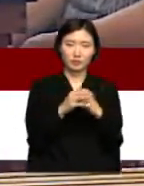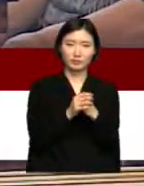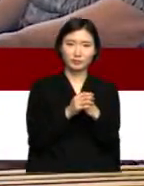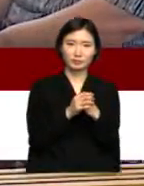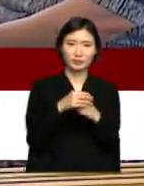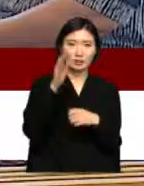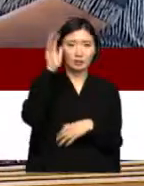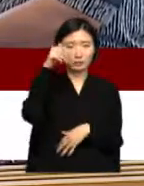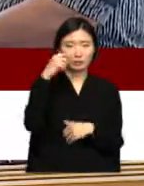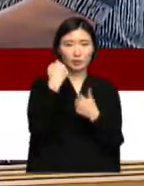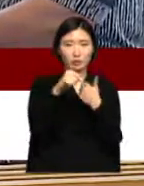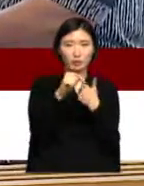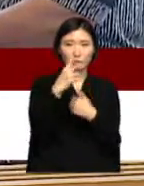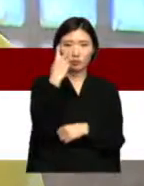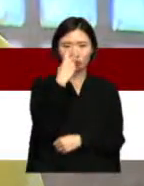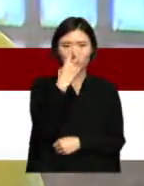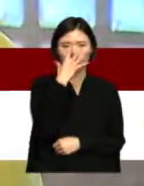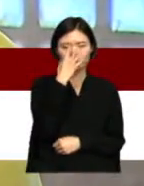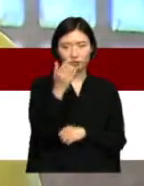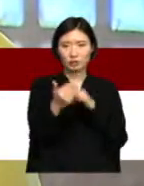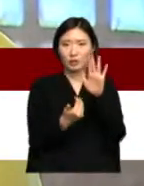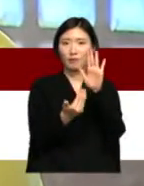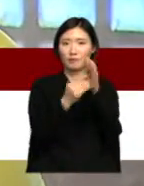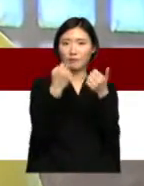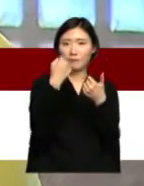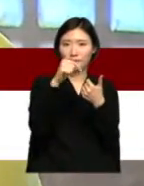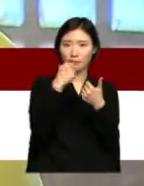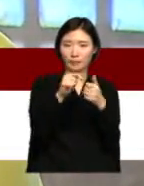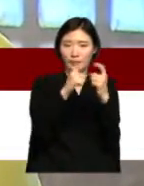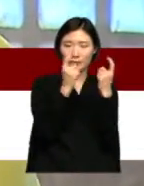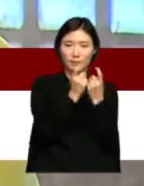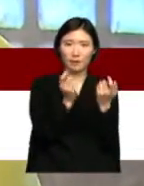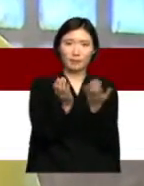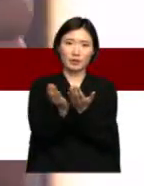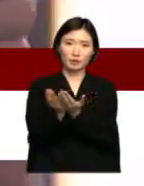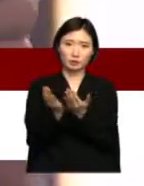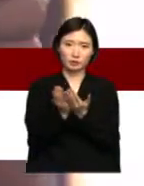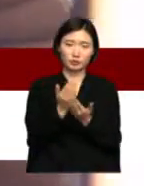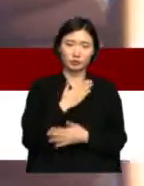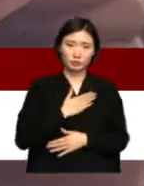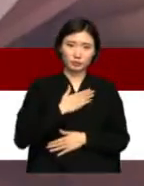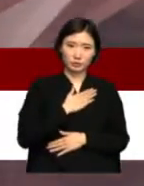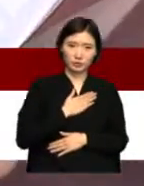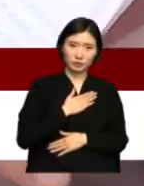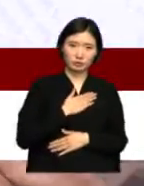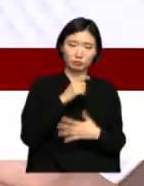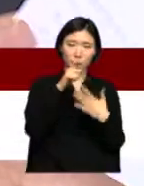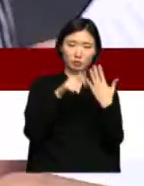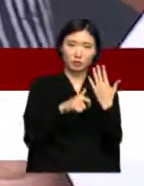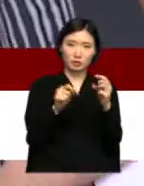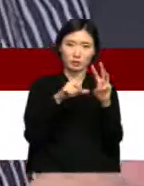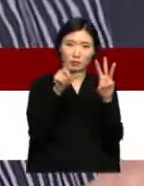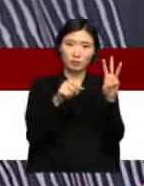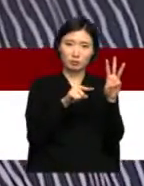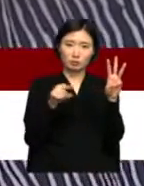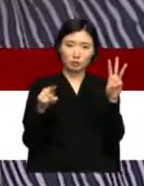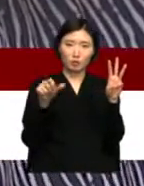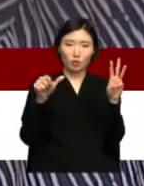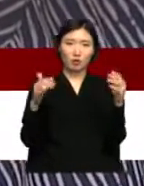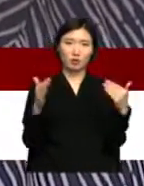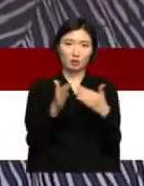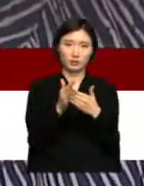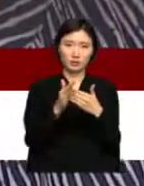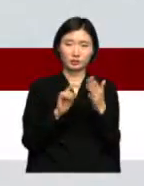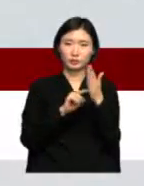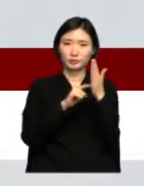피었다는 치매 교육 및 검사, 우울 예방 교육 등 개별 맞춤형 심리치료 프로그램으로 오는 3월부터 5월까지